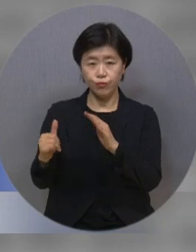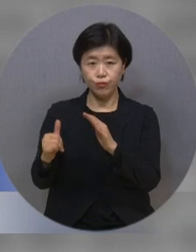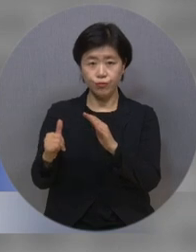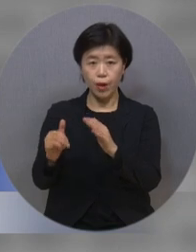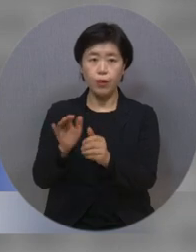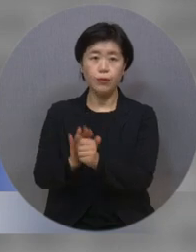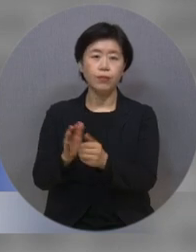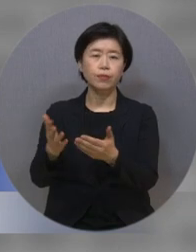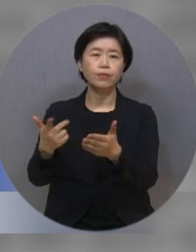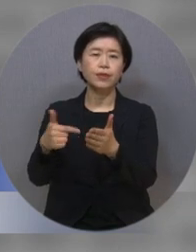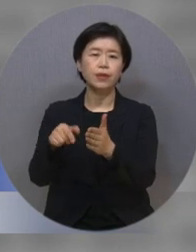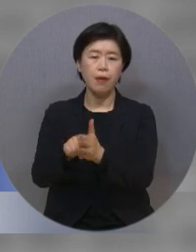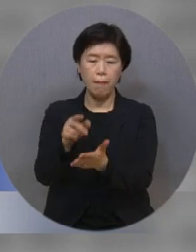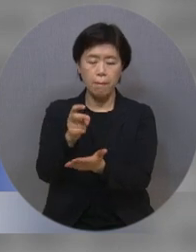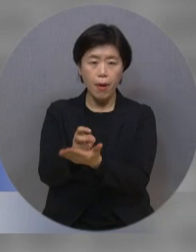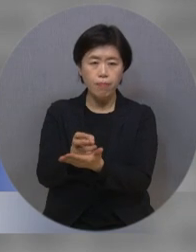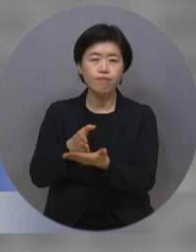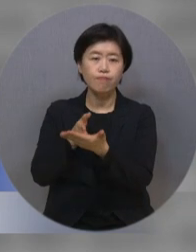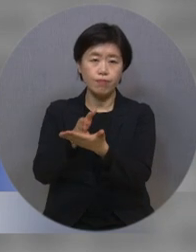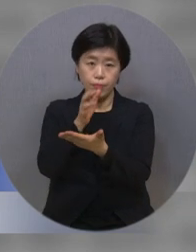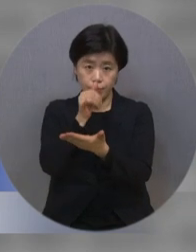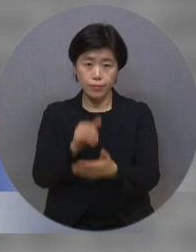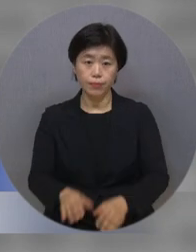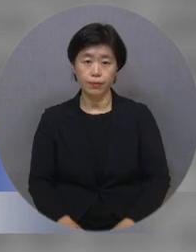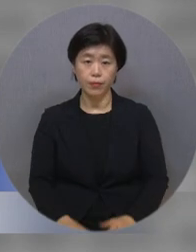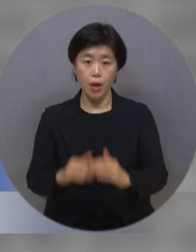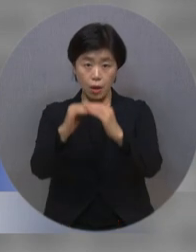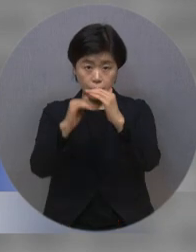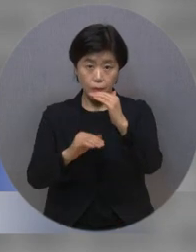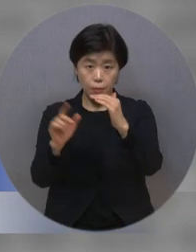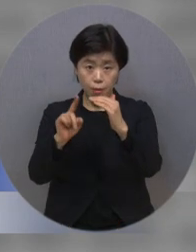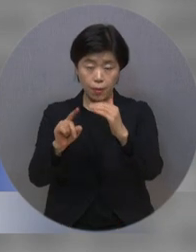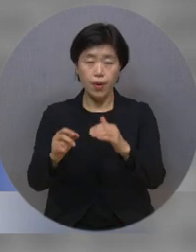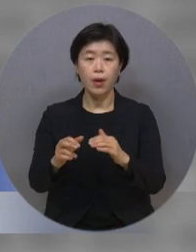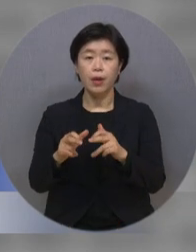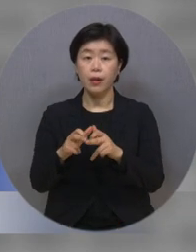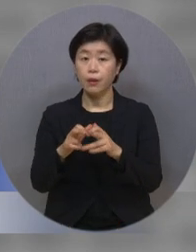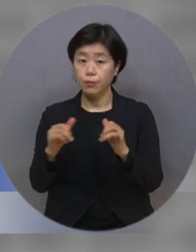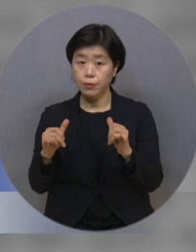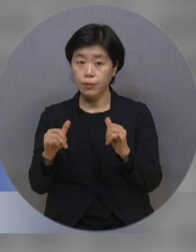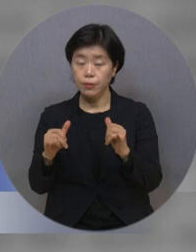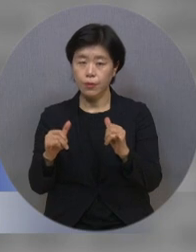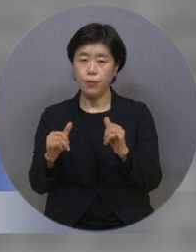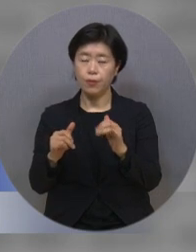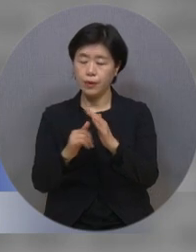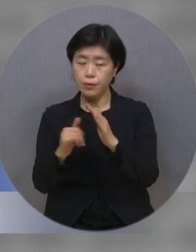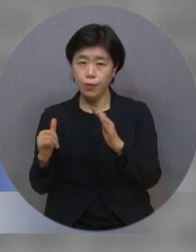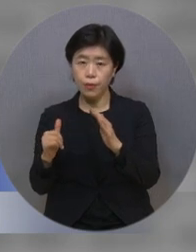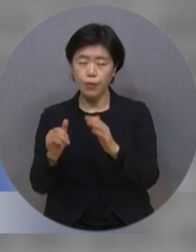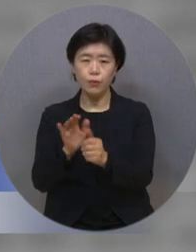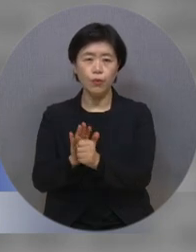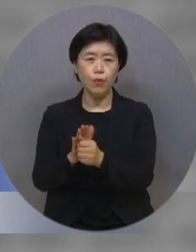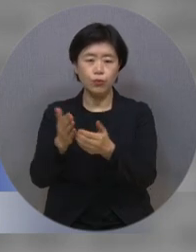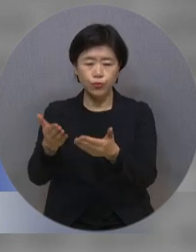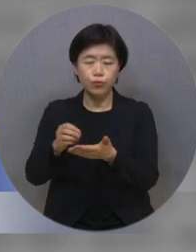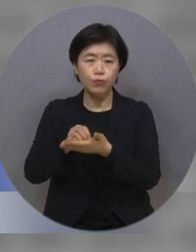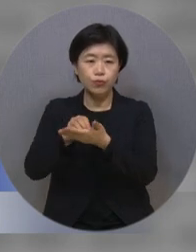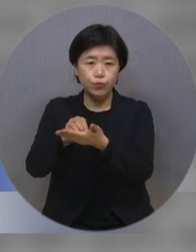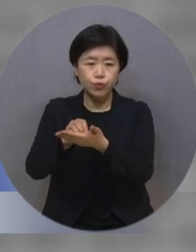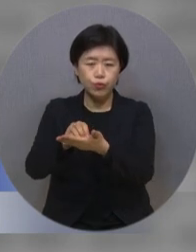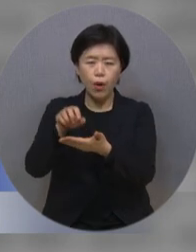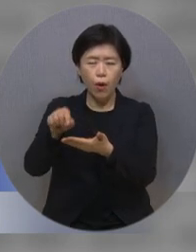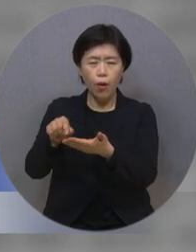발휘했습니다 재정안에는 장애인 가족 등록과 장애인 가족수당 지원 등 장애인 가족의 돌봄